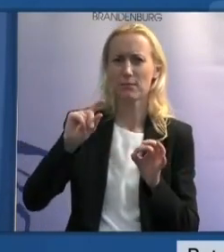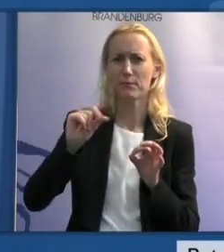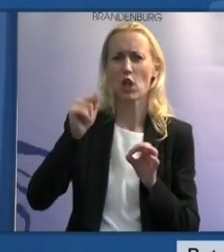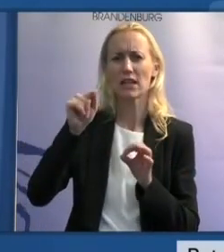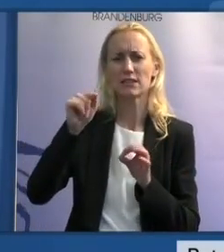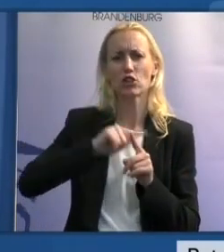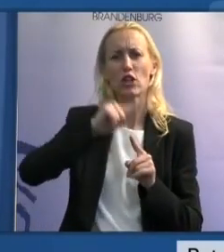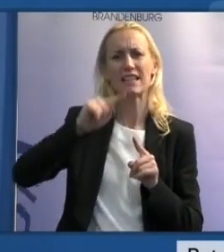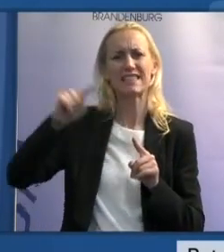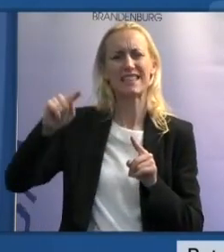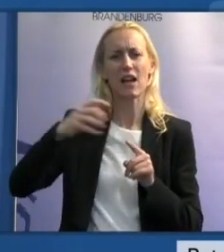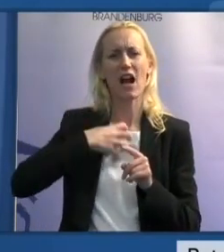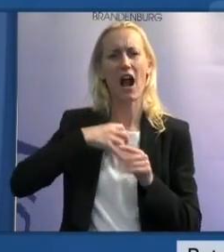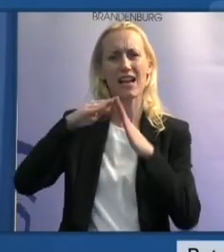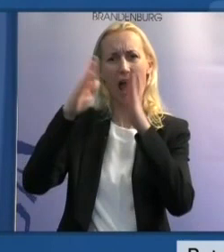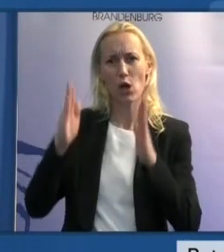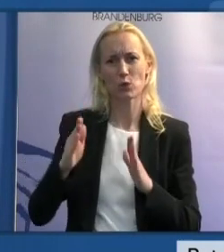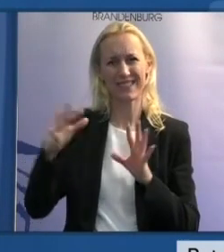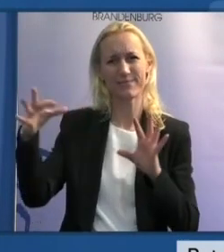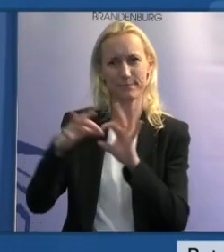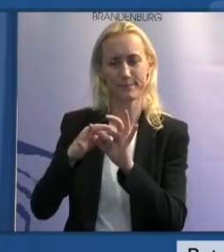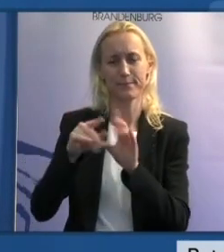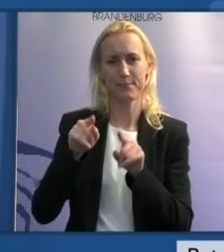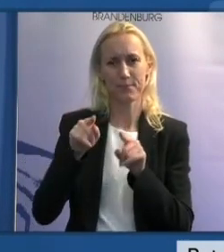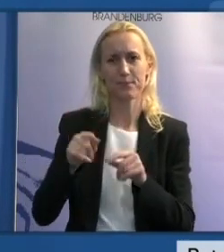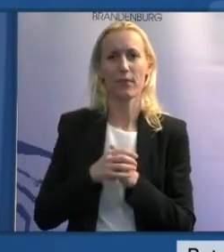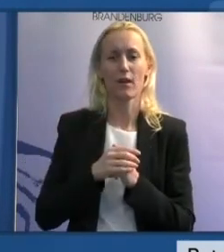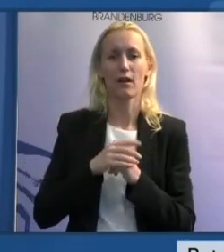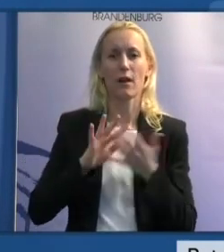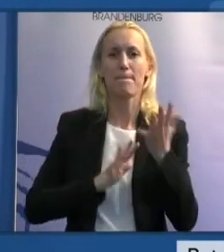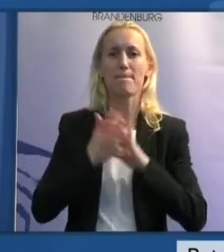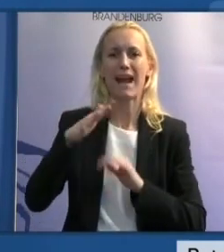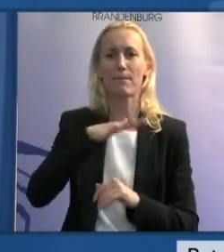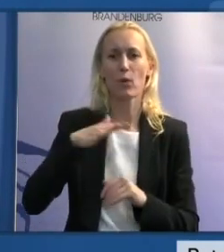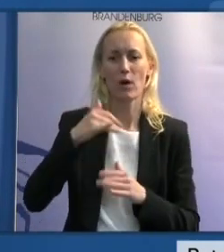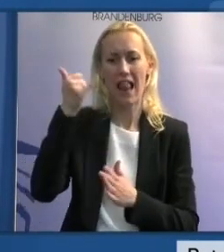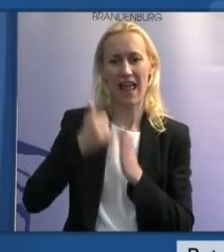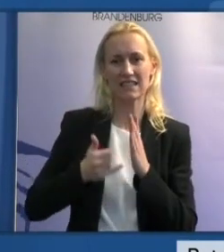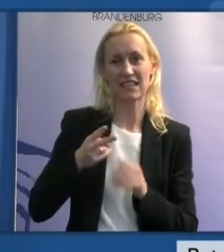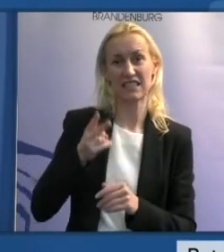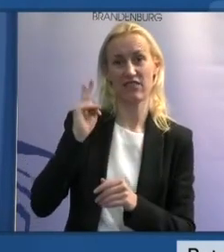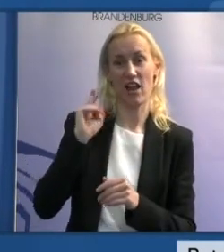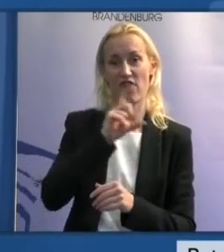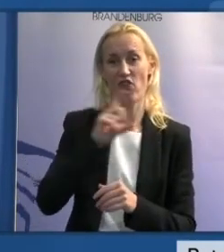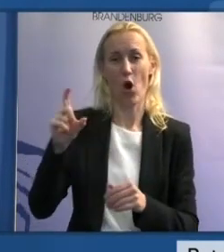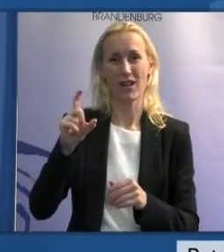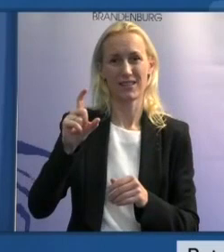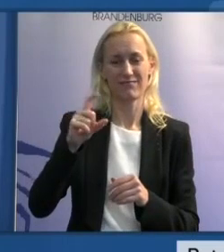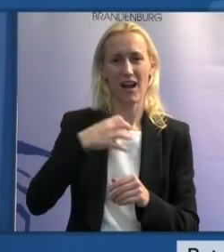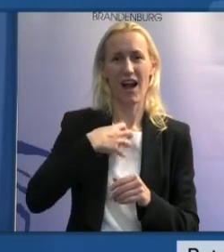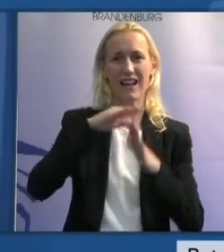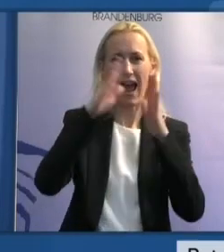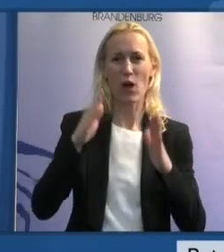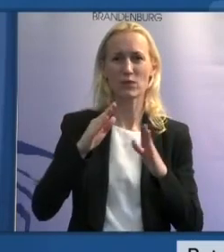Statistik, die unsere Krankenhäuser betrifft. Und wir haben in Brandenburg in den letzten 14 Tagen eine Belegung in den Krankenhäusern